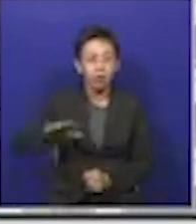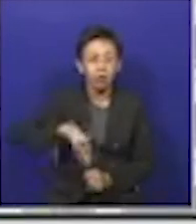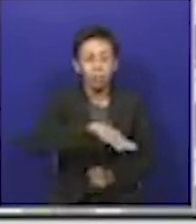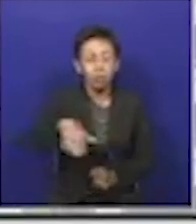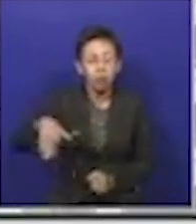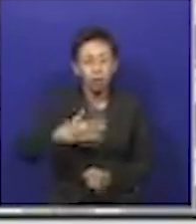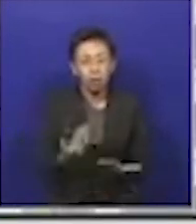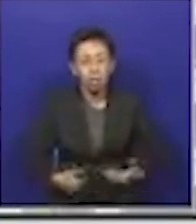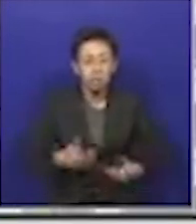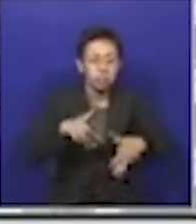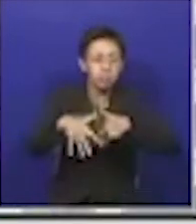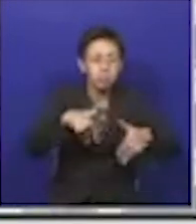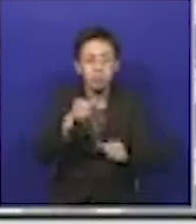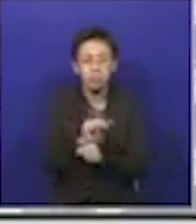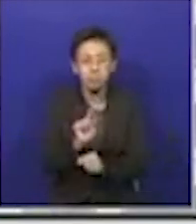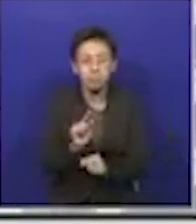เนี่ยฮะ